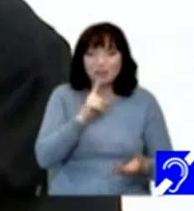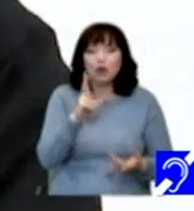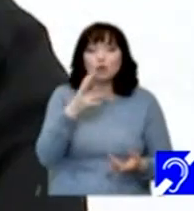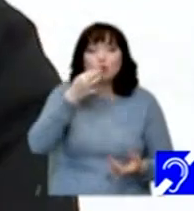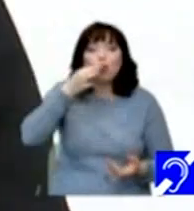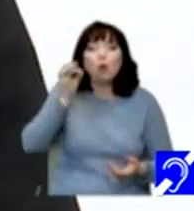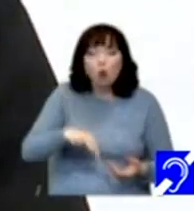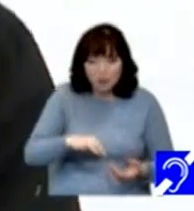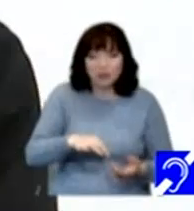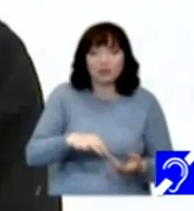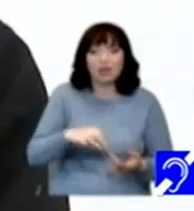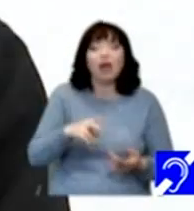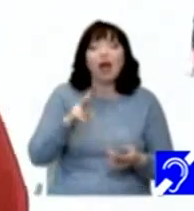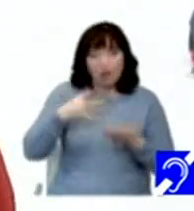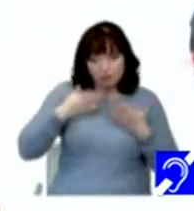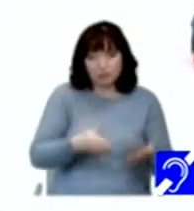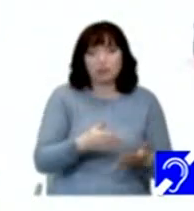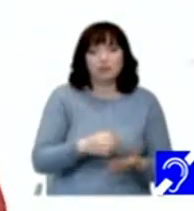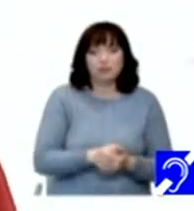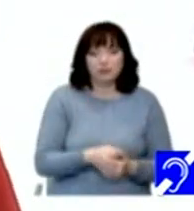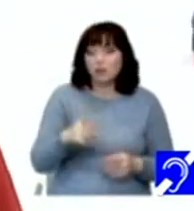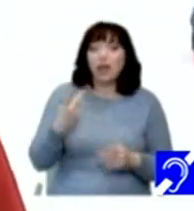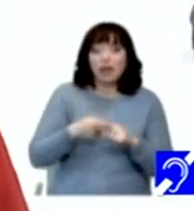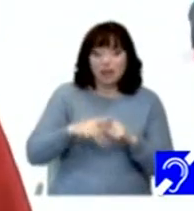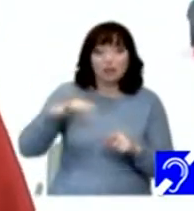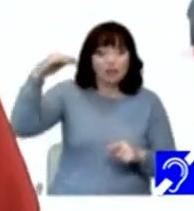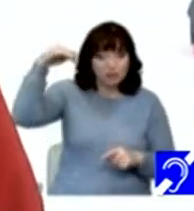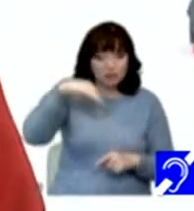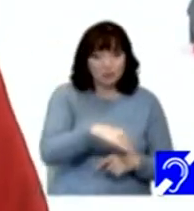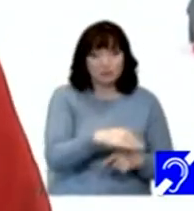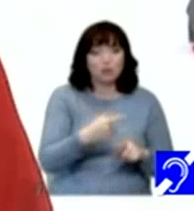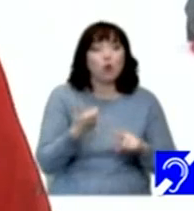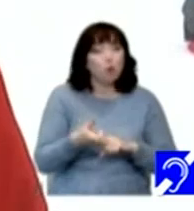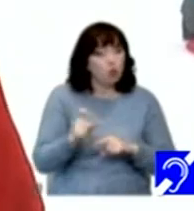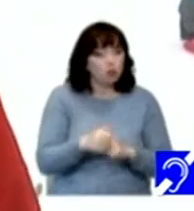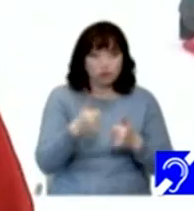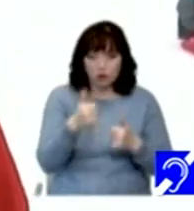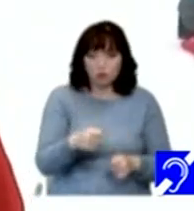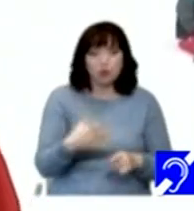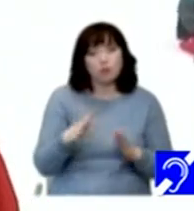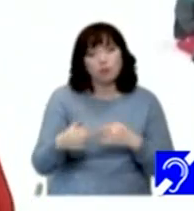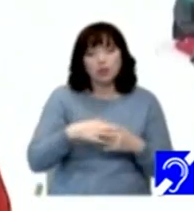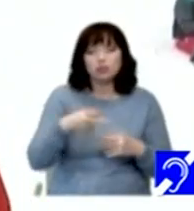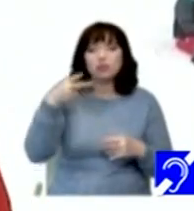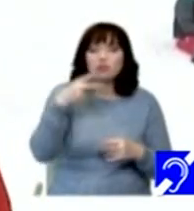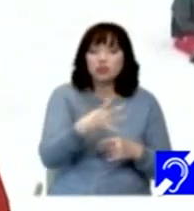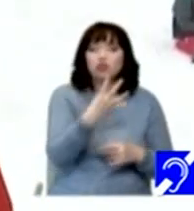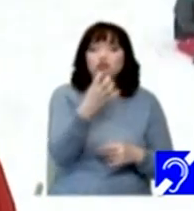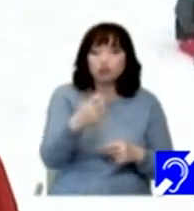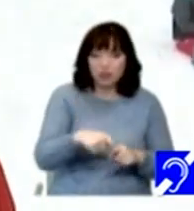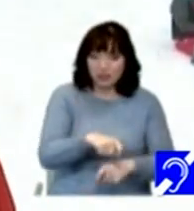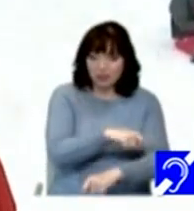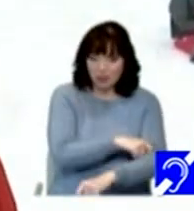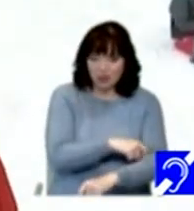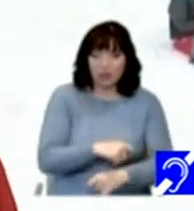nu-i bătută încă, nu-i pregătită, ca la început. E o pârtie foarte bună, are cam 2845 de metri lungime, diferența